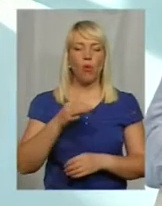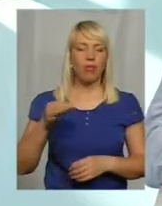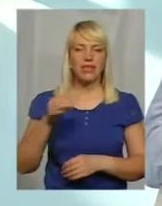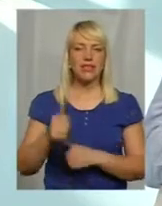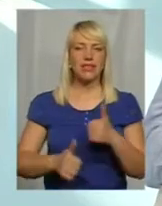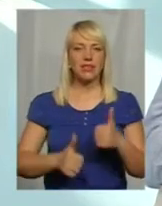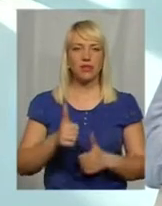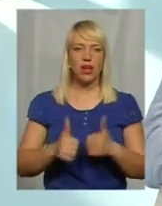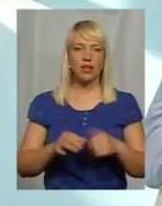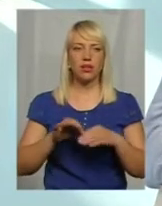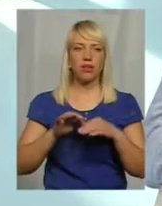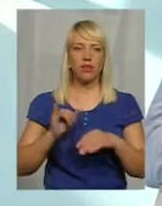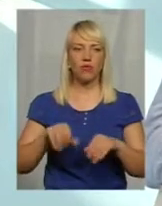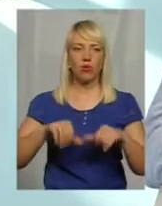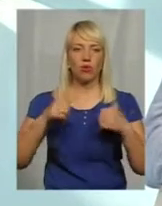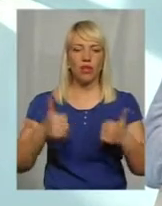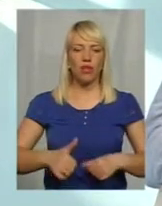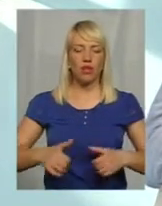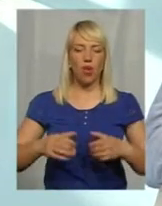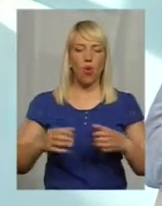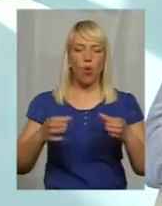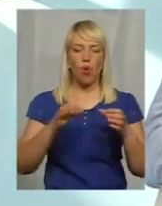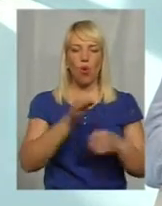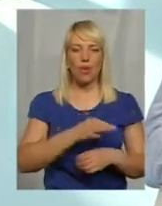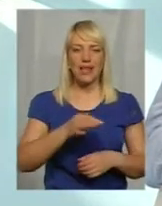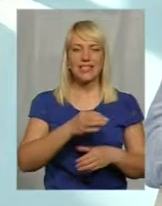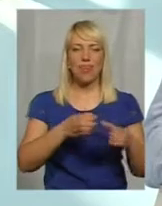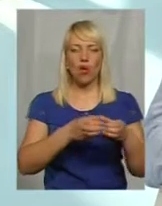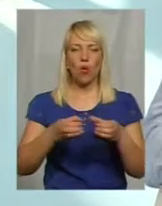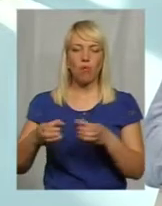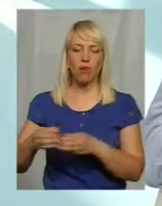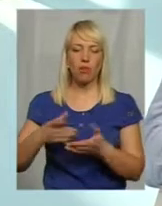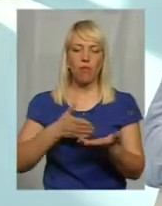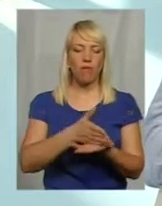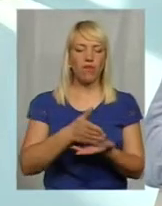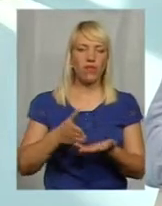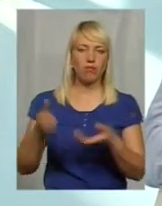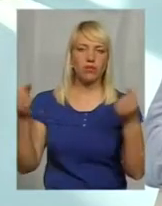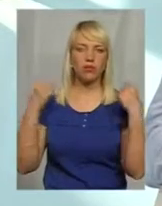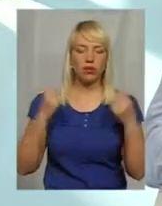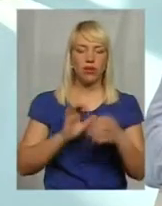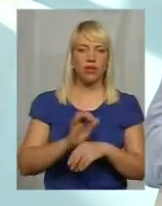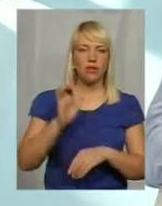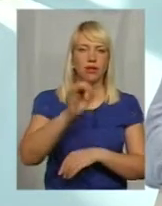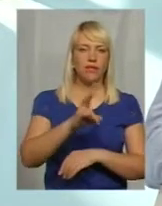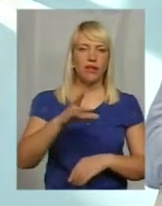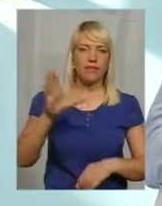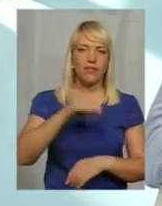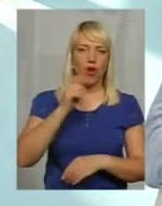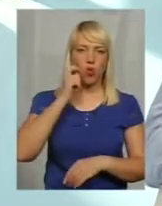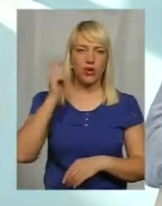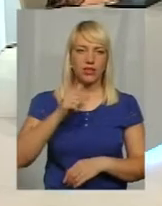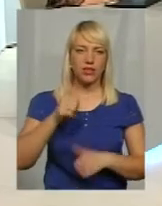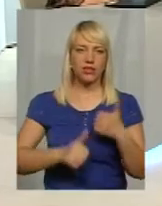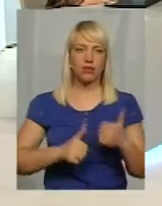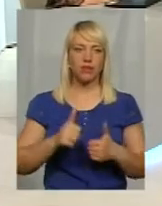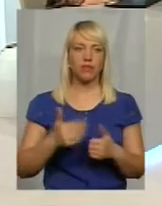формування обласних команд по відок спорту і відправлення їх на всеукраїнські змагання. Не ваше